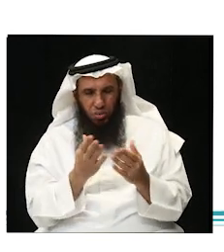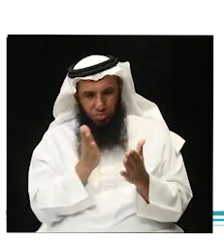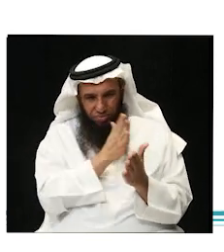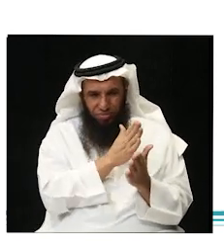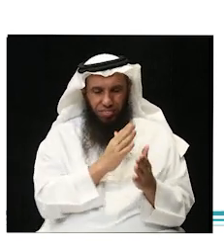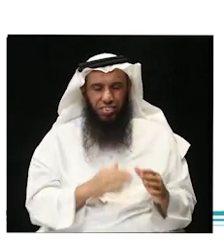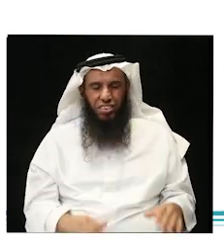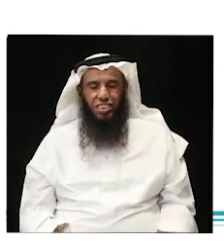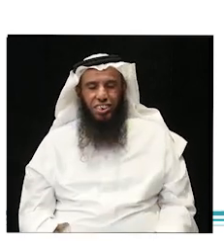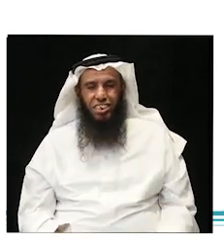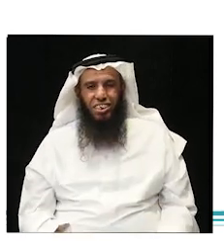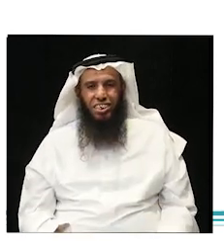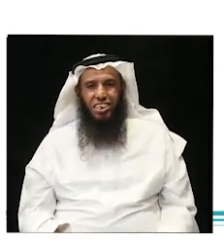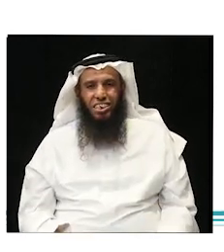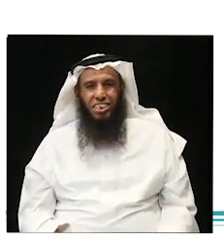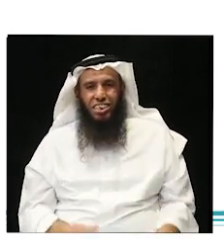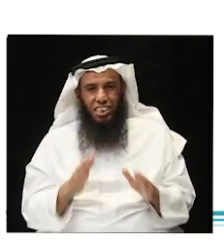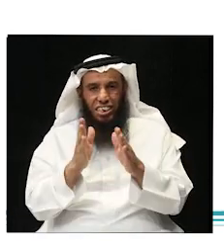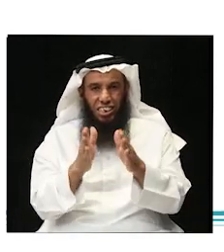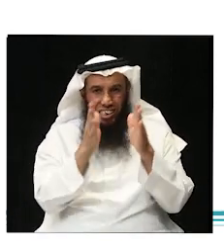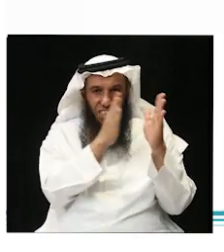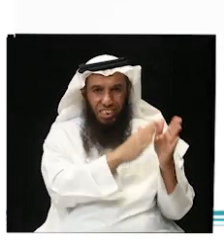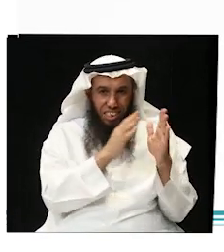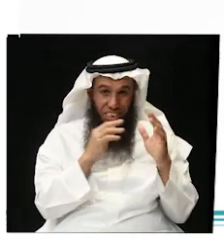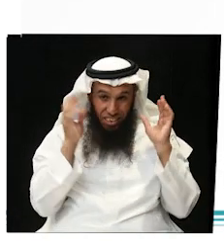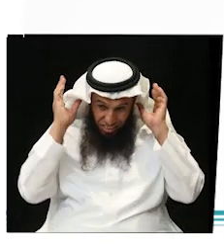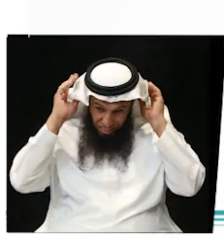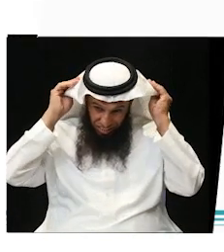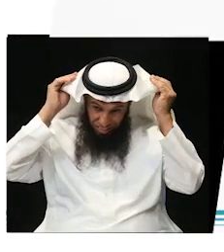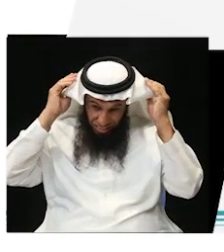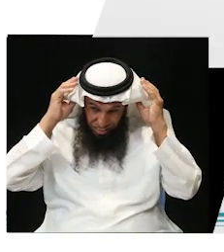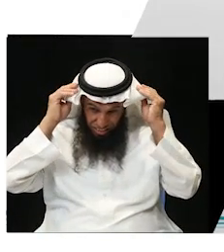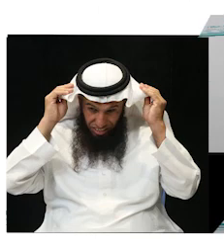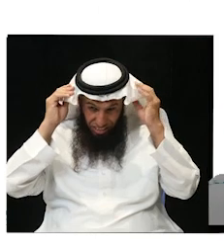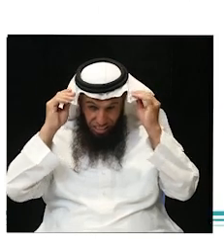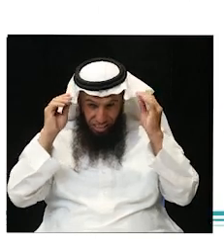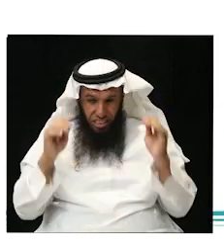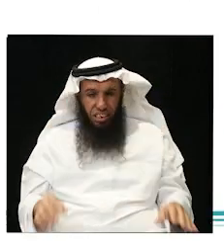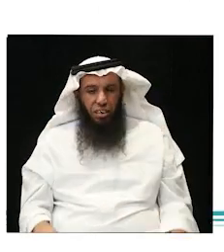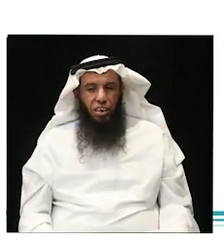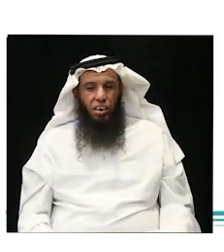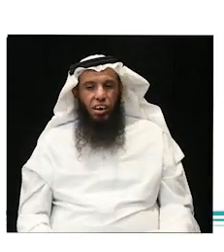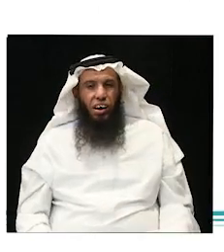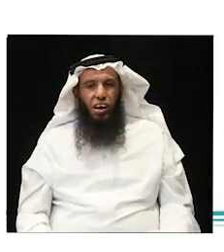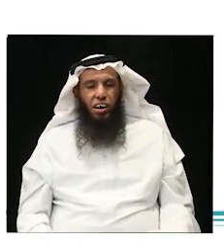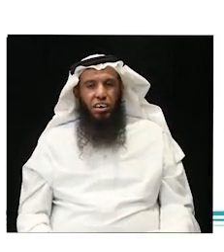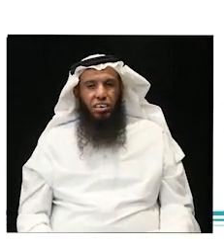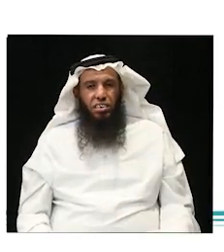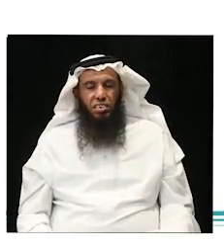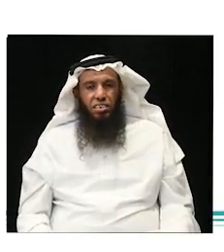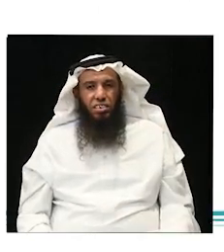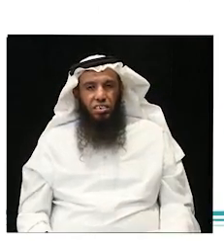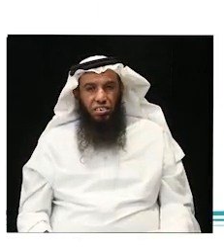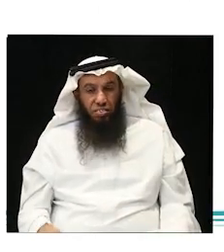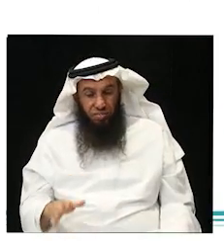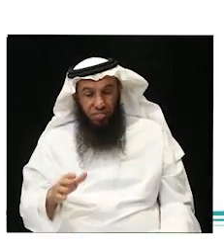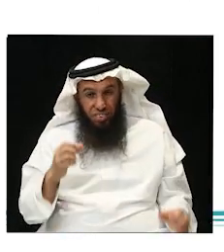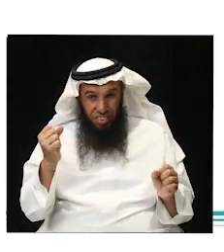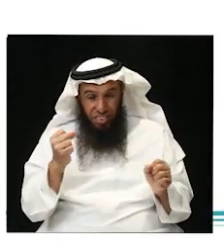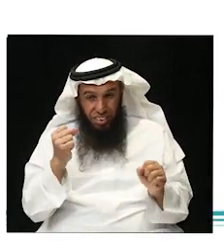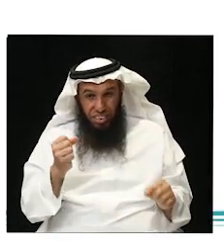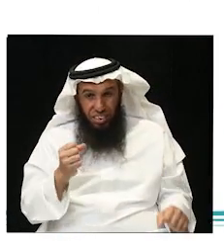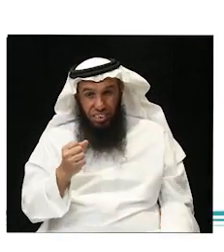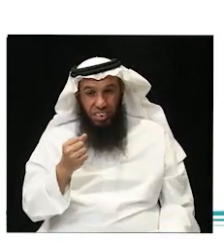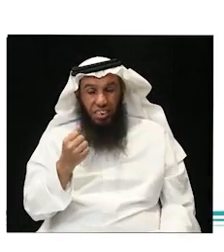في هذا الدرس وهذه المراجعة لصفحة 44 سؤالين. السؤال الأول: لمن تكون العبودية؟ حنا قلنا في